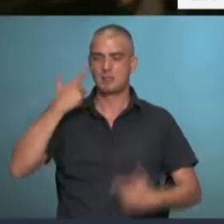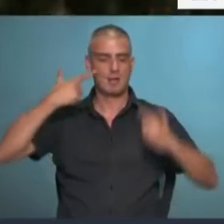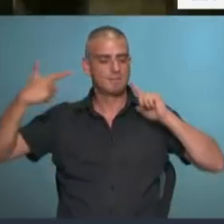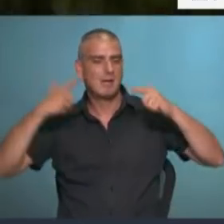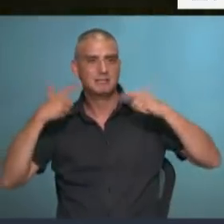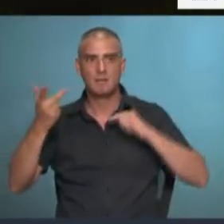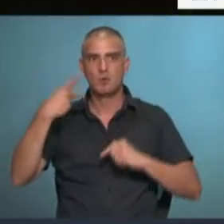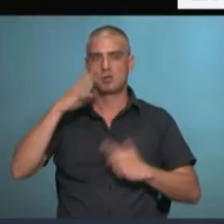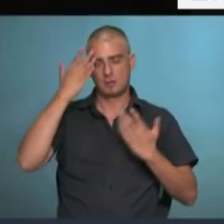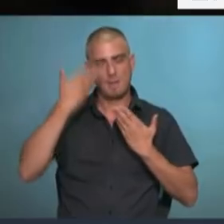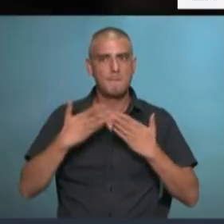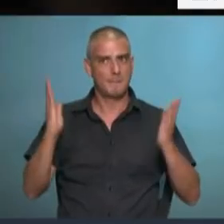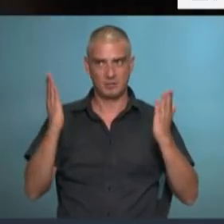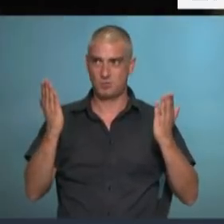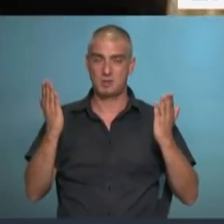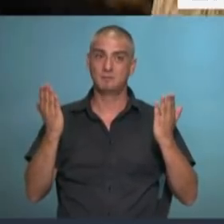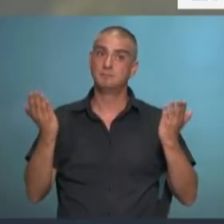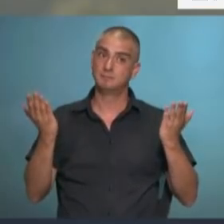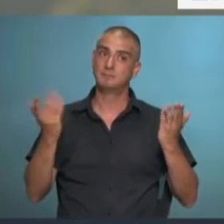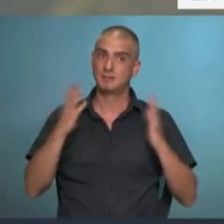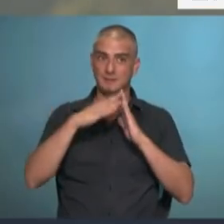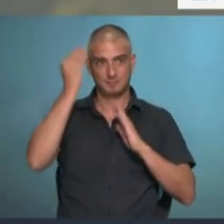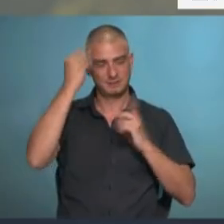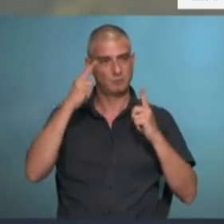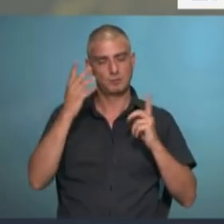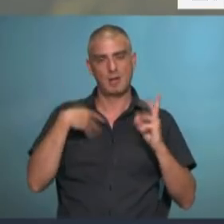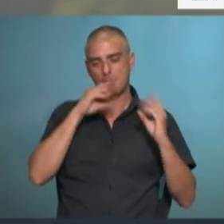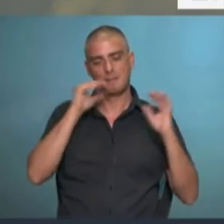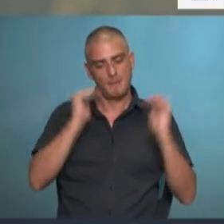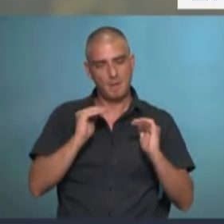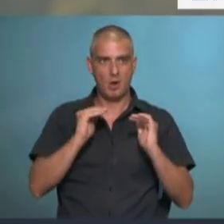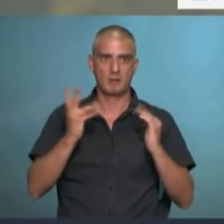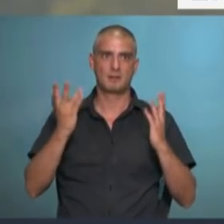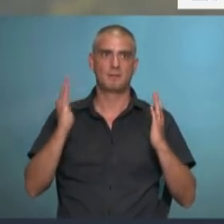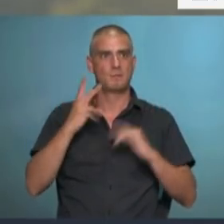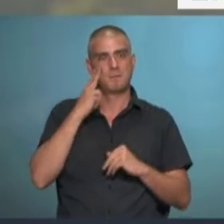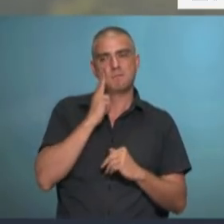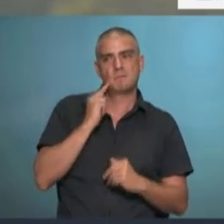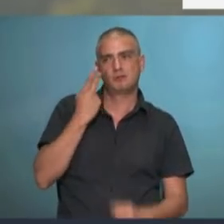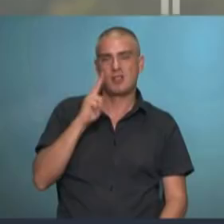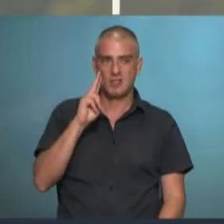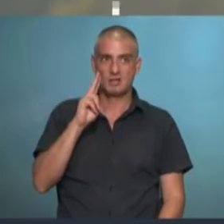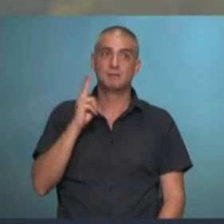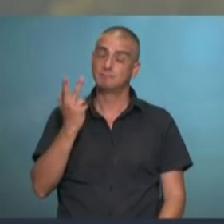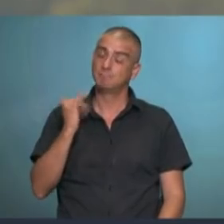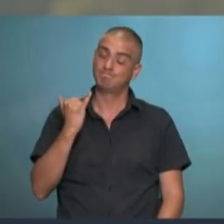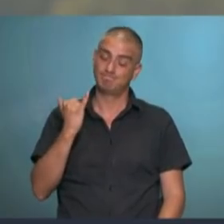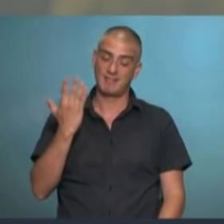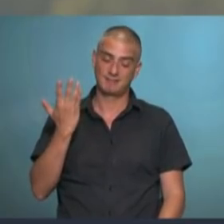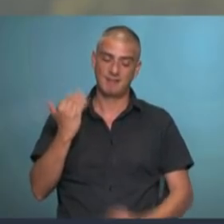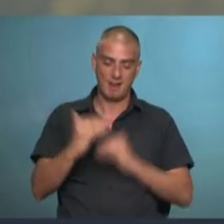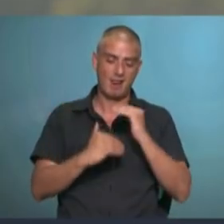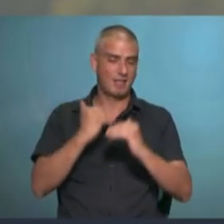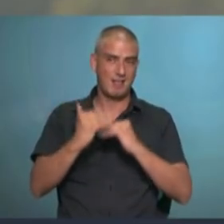המצלמות, יותר פתוח עם זה. אם בבית ספר מוזיקה הייתי פחות מדבר והייתי פחות יותר ביישן כזה, אז כן, לאט לאט